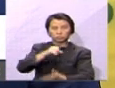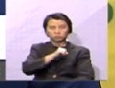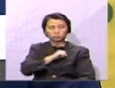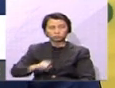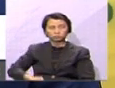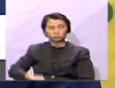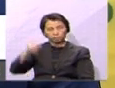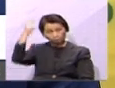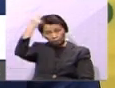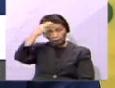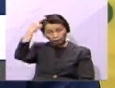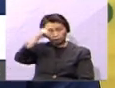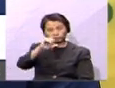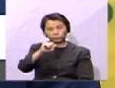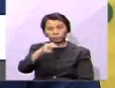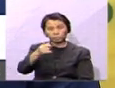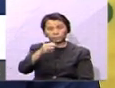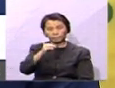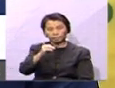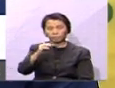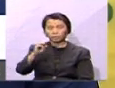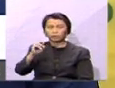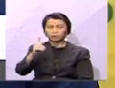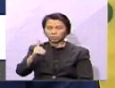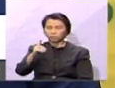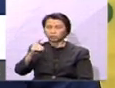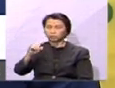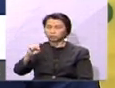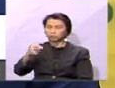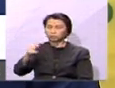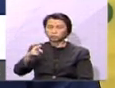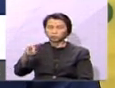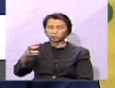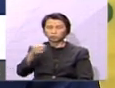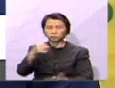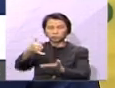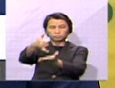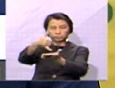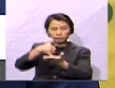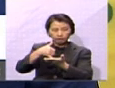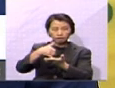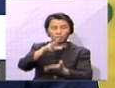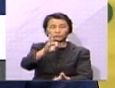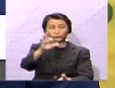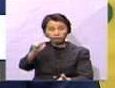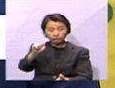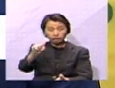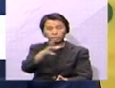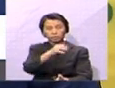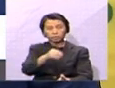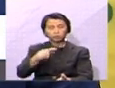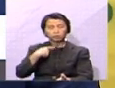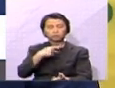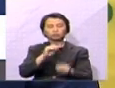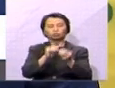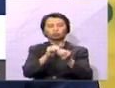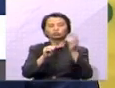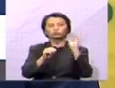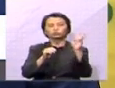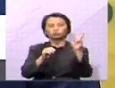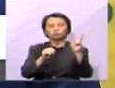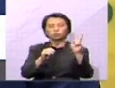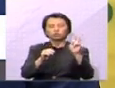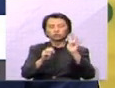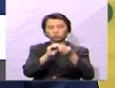Haji Ahmad Shah Begitu juga dengan Piala FA kemudian kita naib juara Piala